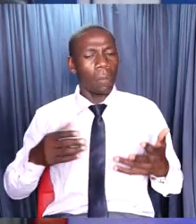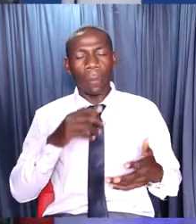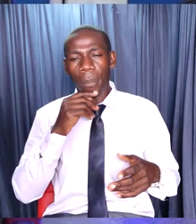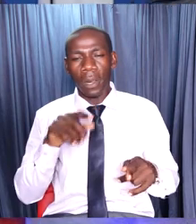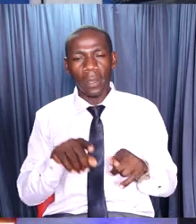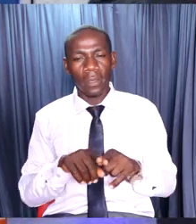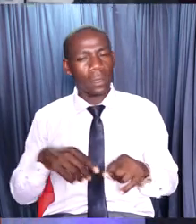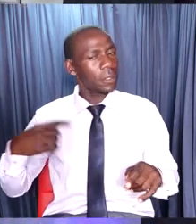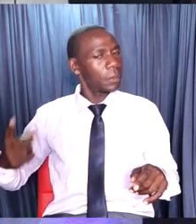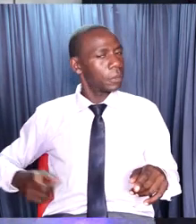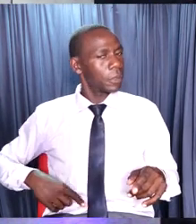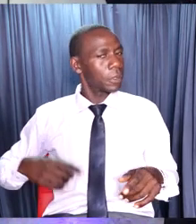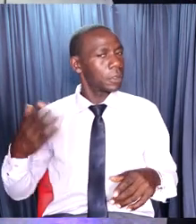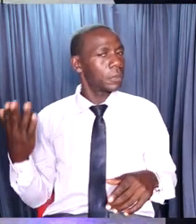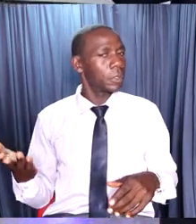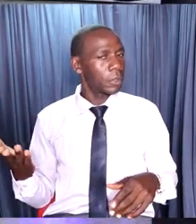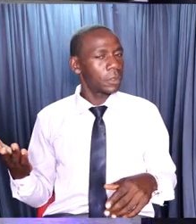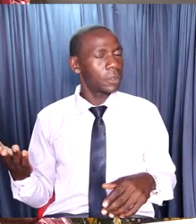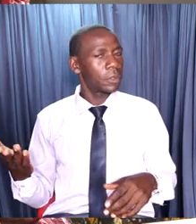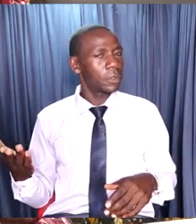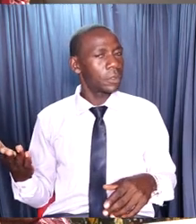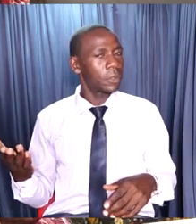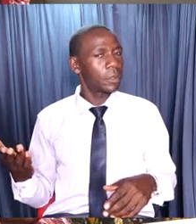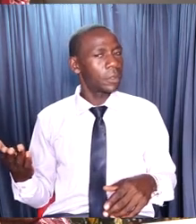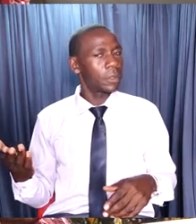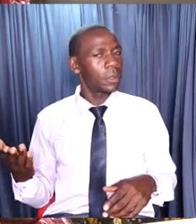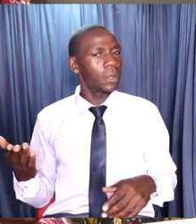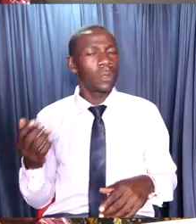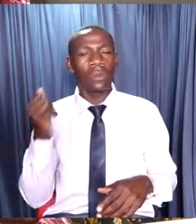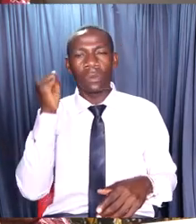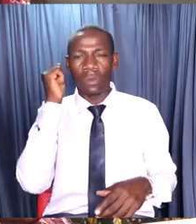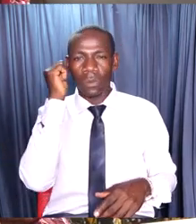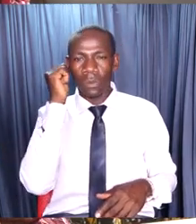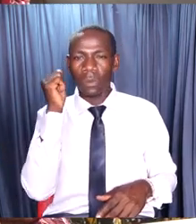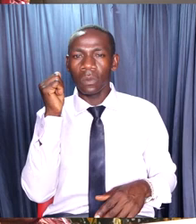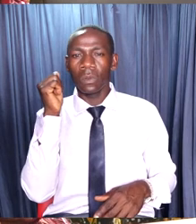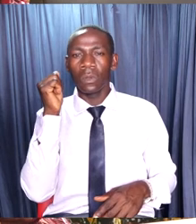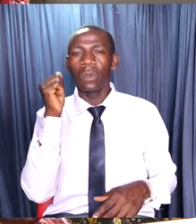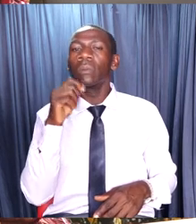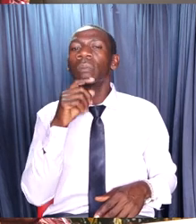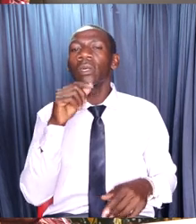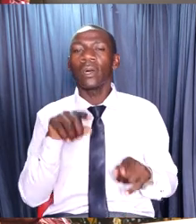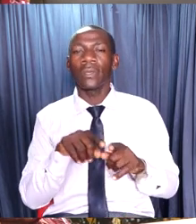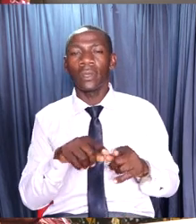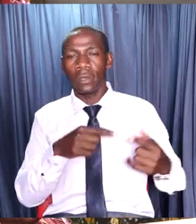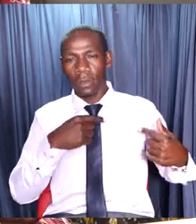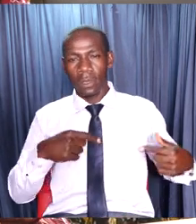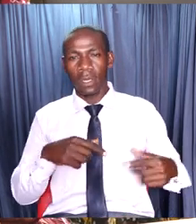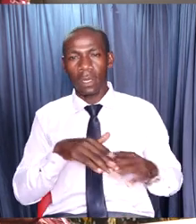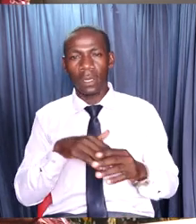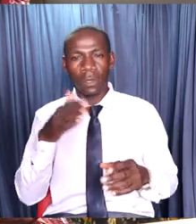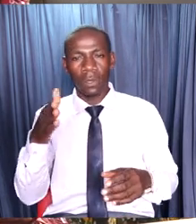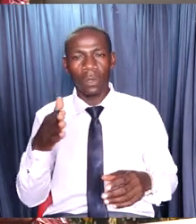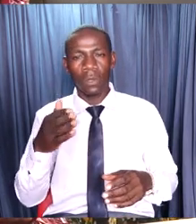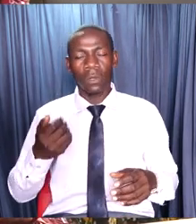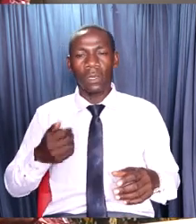are satisfied, they are wondering, is my brother also full? Roho ya undugu ikaa ndani mwako. Roho ya undugu. The spirit of